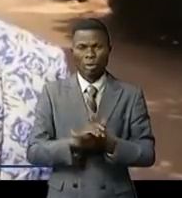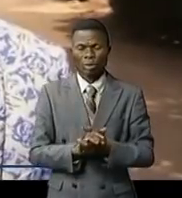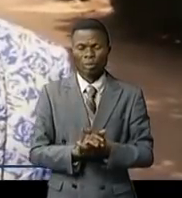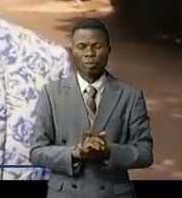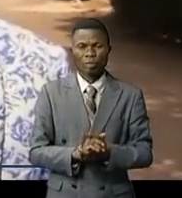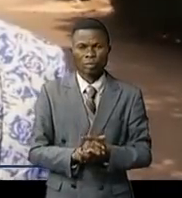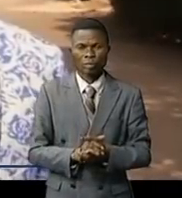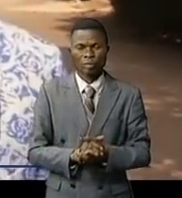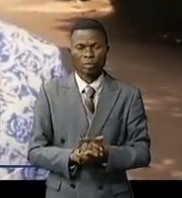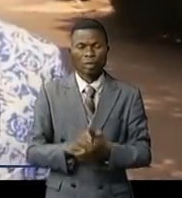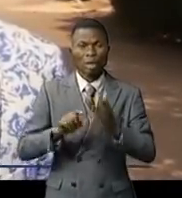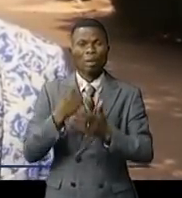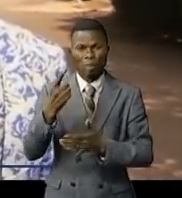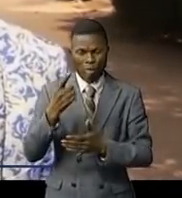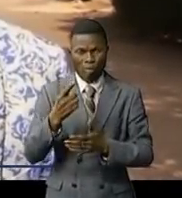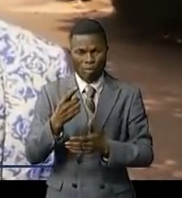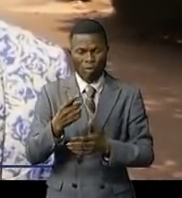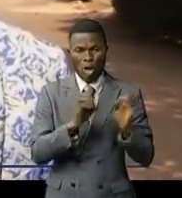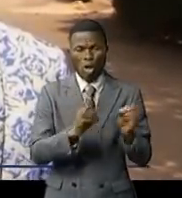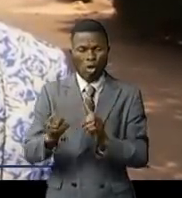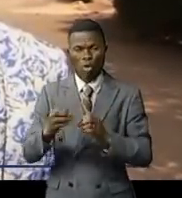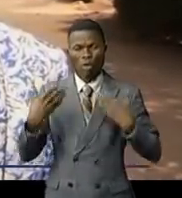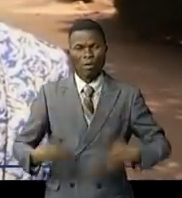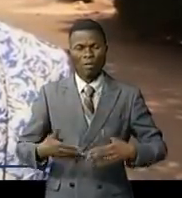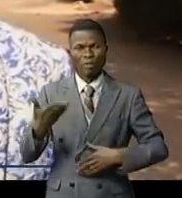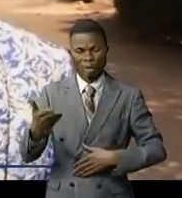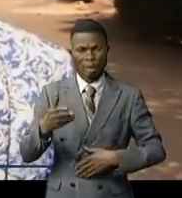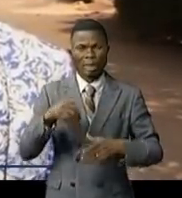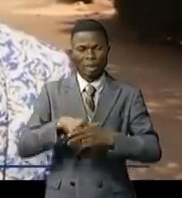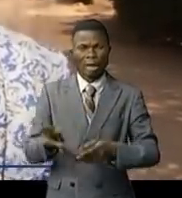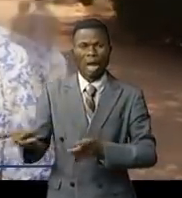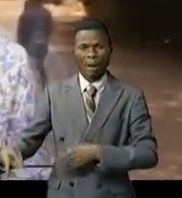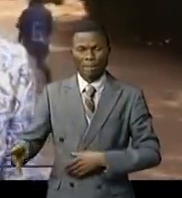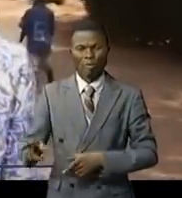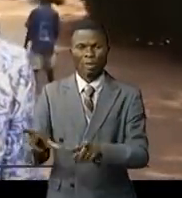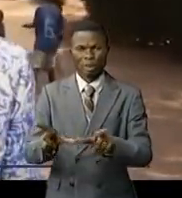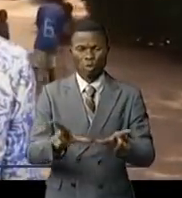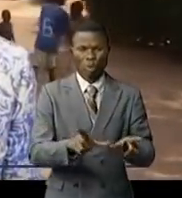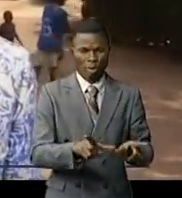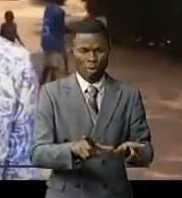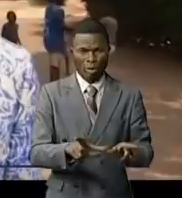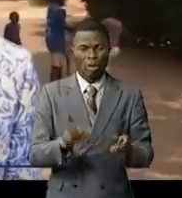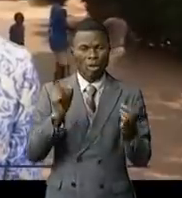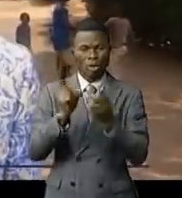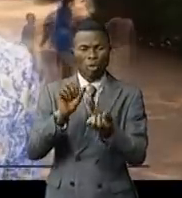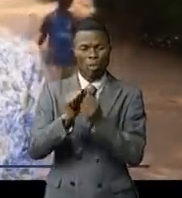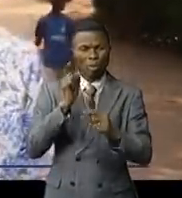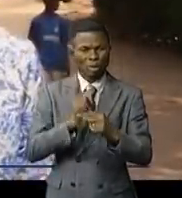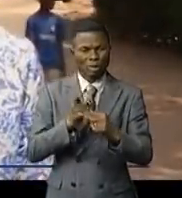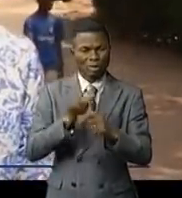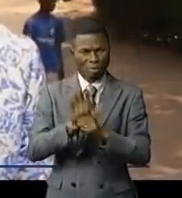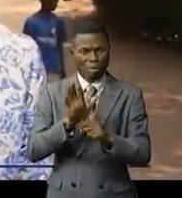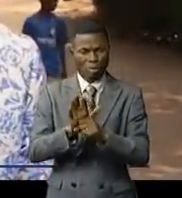C'est toute une première fois que nous organisons cette journée dans cette province du Lualaba. Nous rencontrons beaucoup de difficultés pour